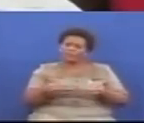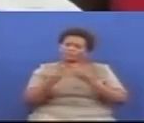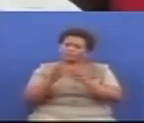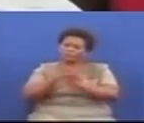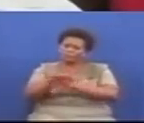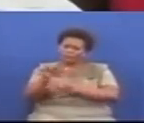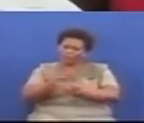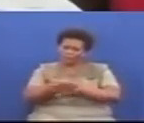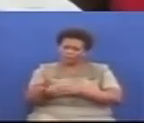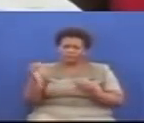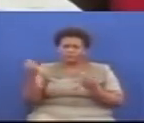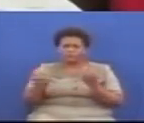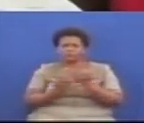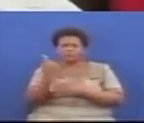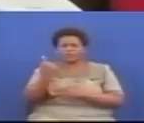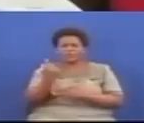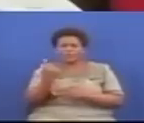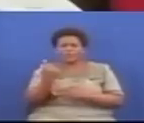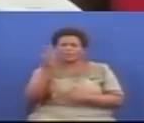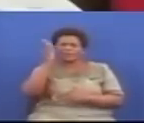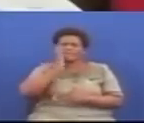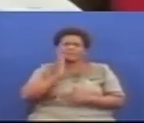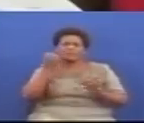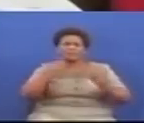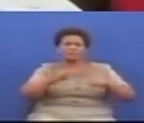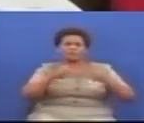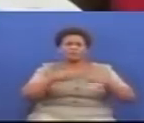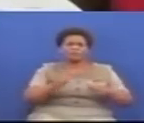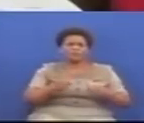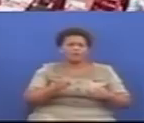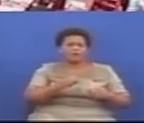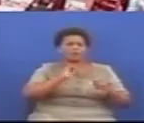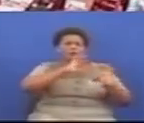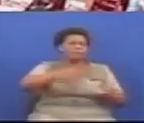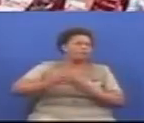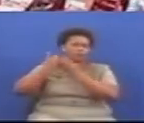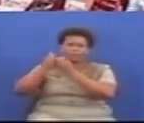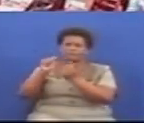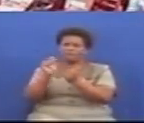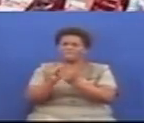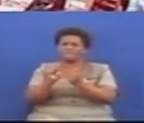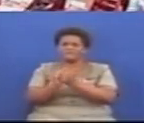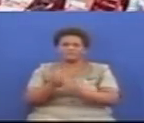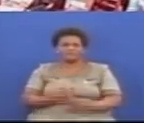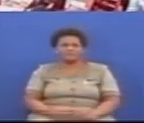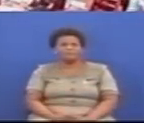bodaboda wanafanya tabia hiyo mbaya kwa kupora simu pamoja na begi.